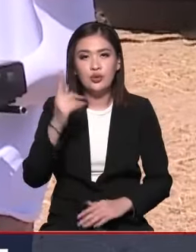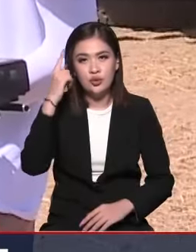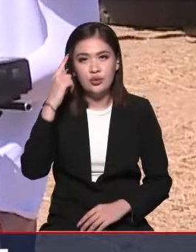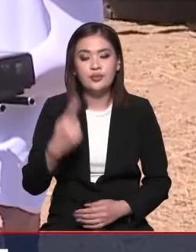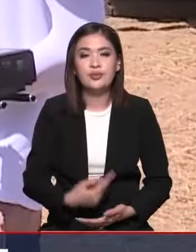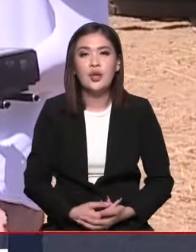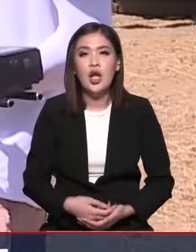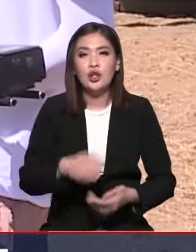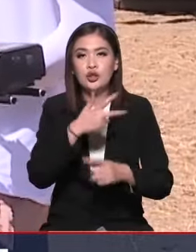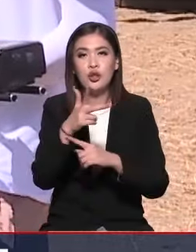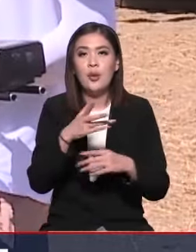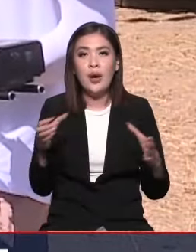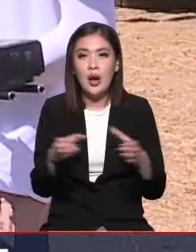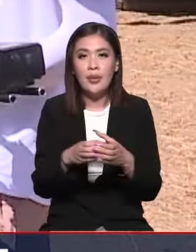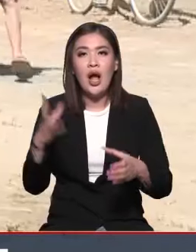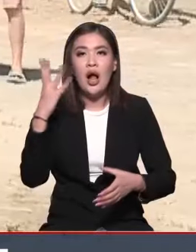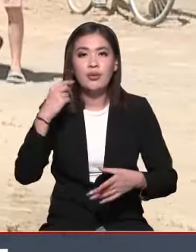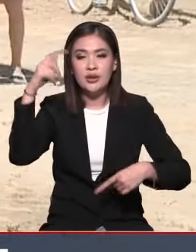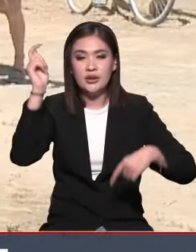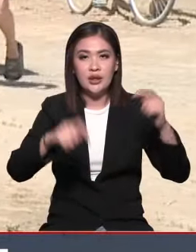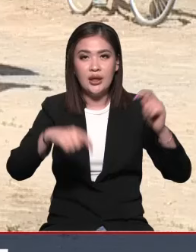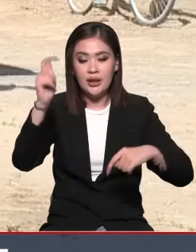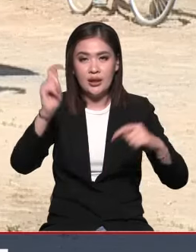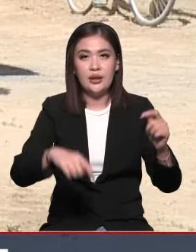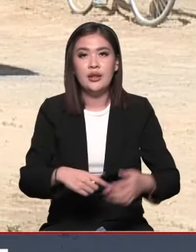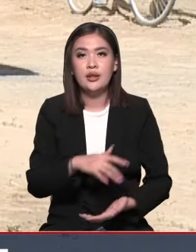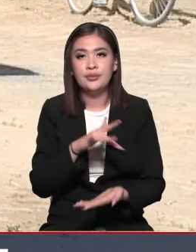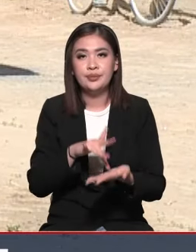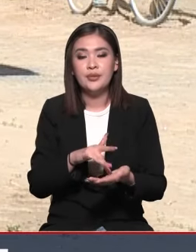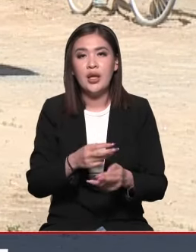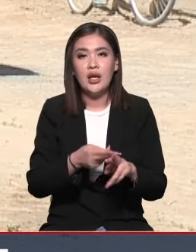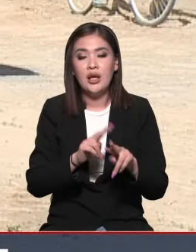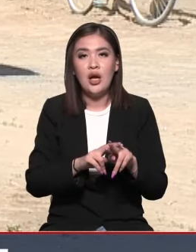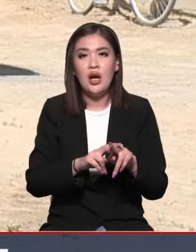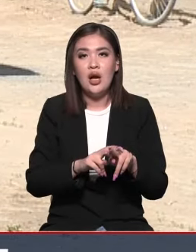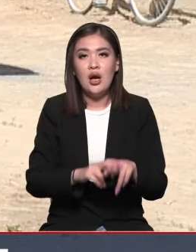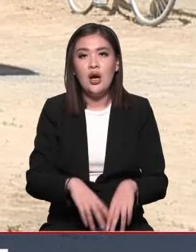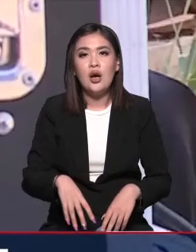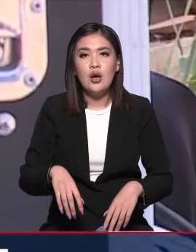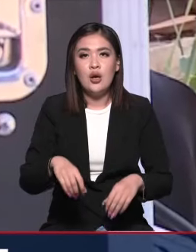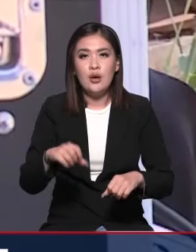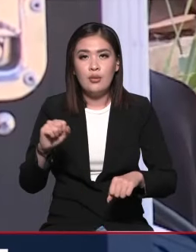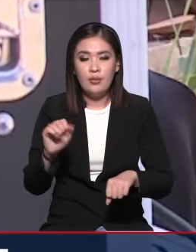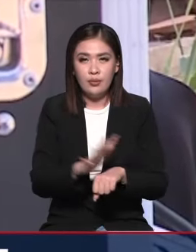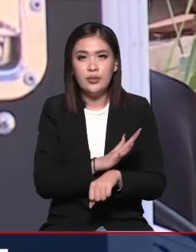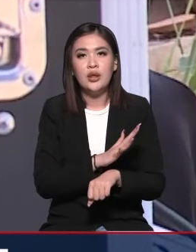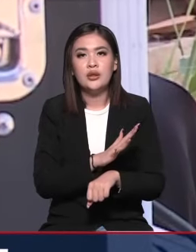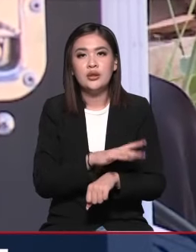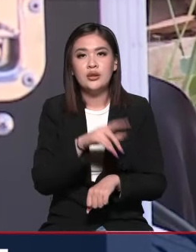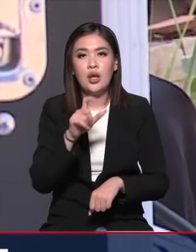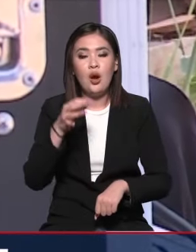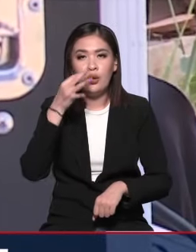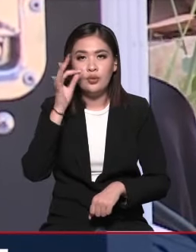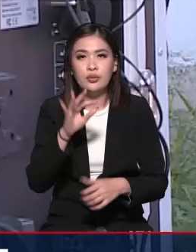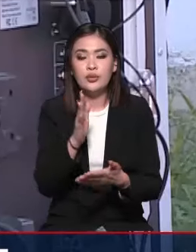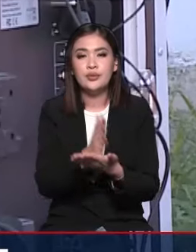Түсірілім командасының барлығы Алматыдан келді, барлығы профессионал, тәжірибесі өте көп. Телехикая Нағи Ілиясов ауылында